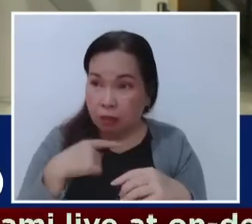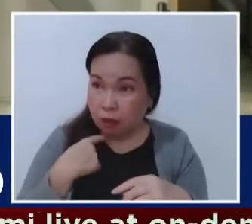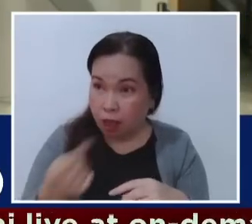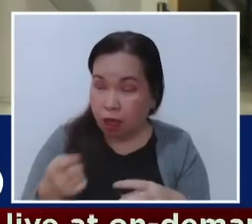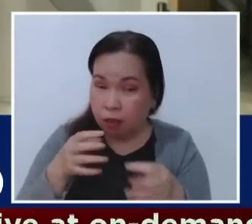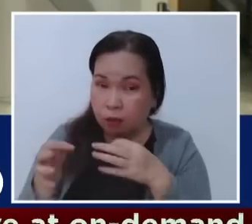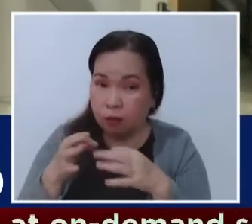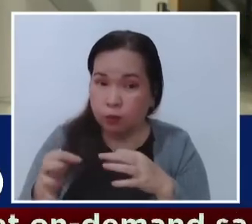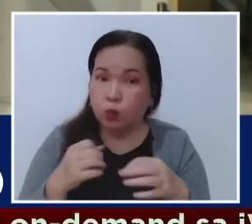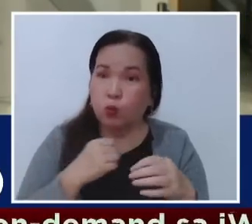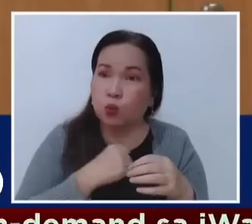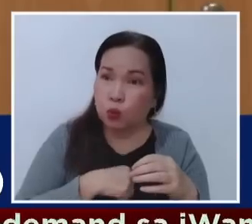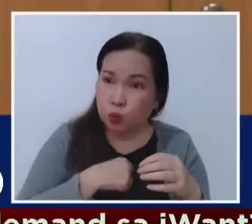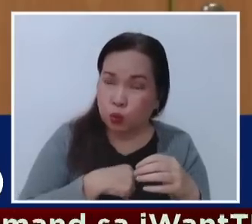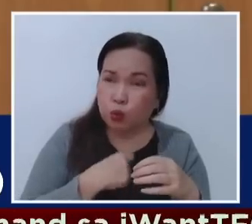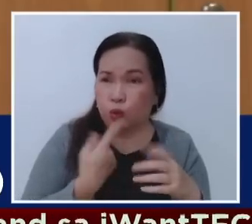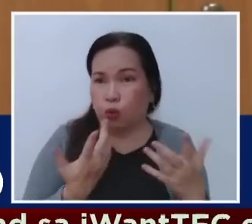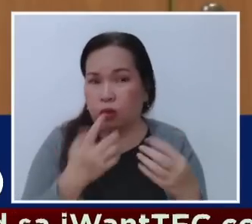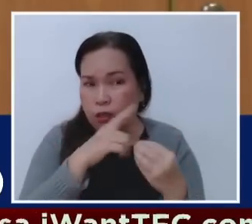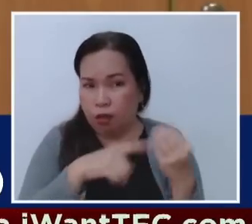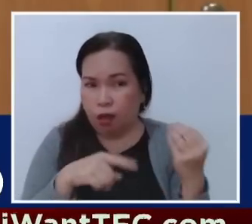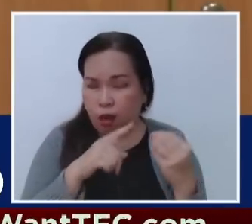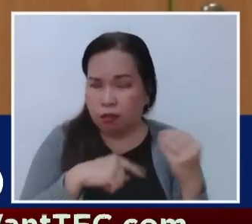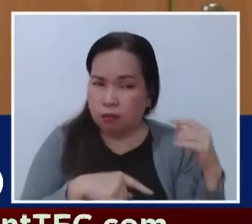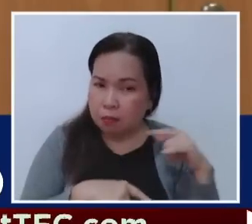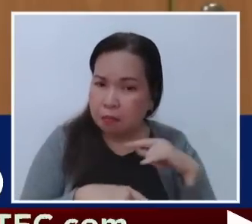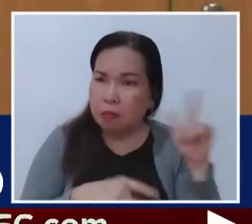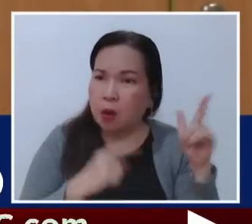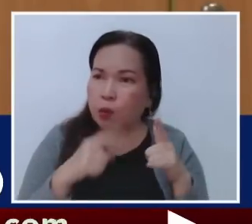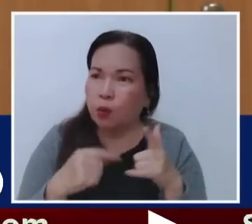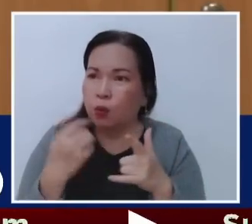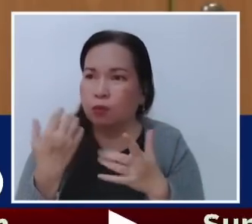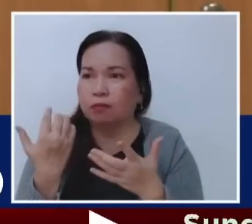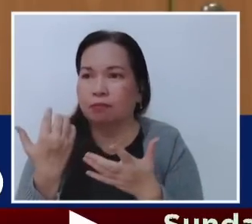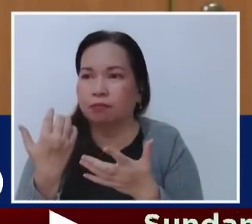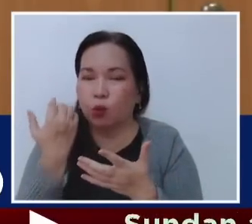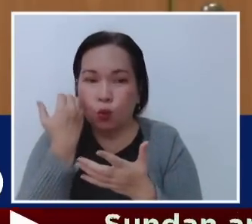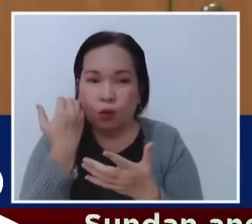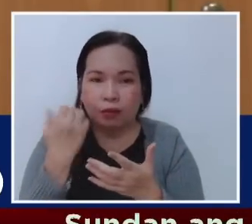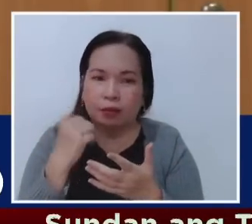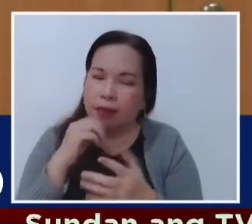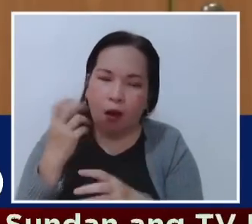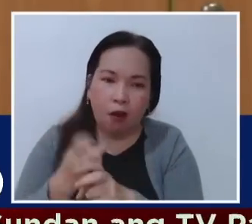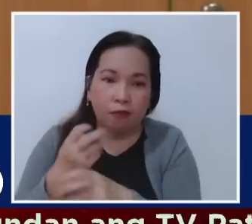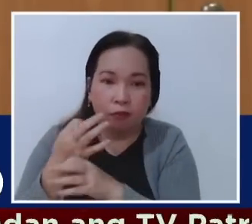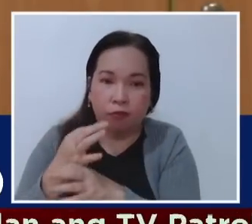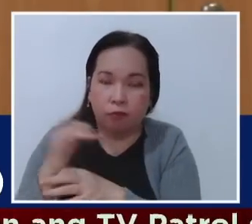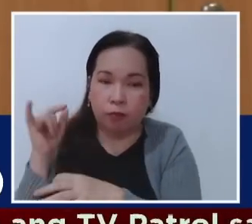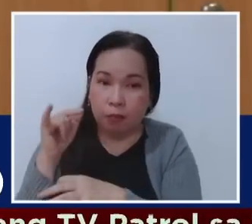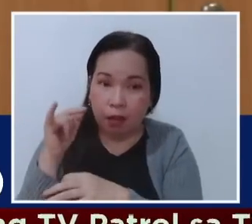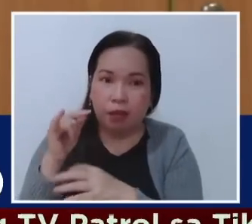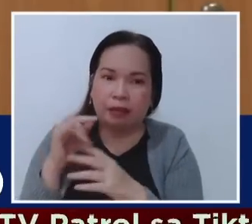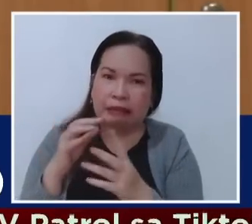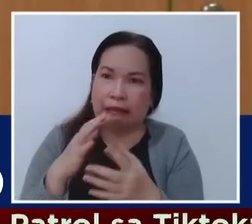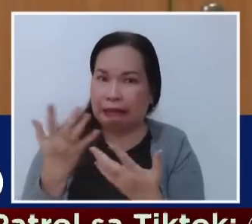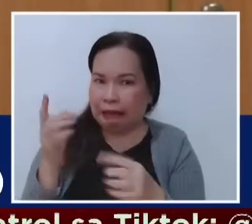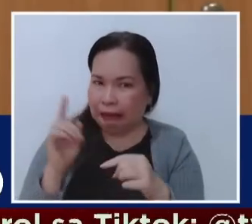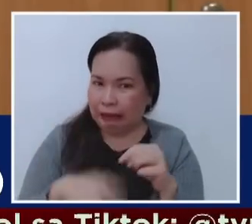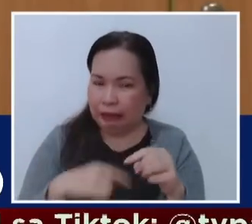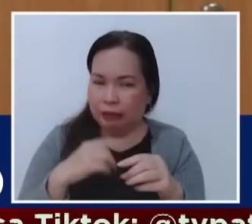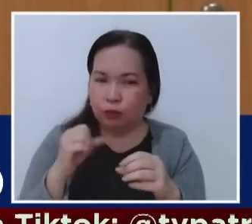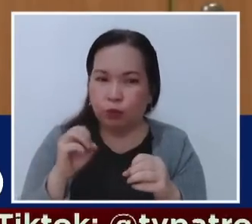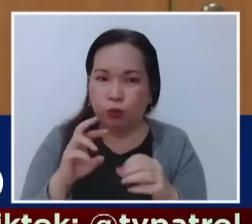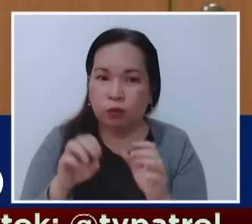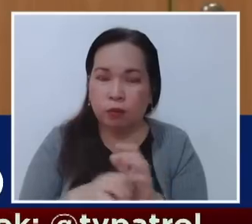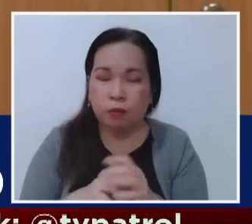of the supply chain. Sa isang banda naman, kung ikaw ay nagkataon na bago lahat ng eroplano mo,